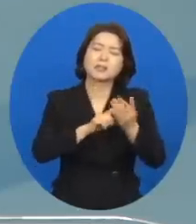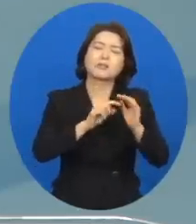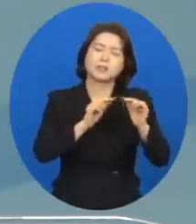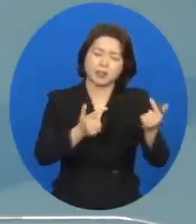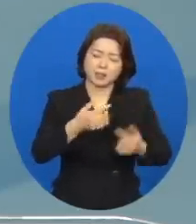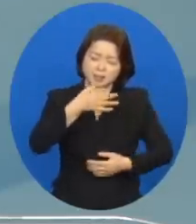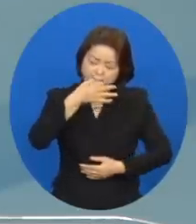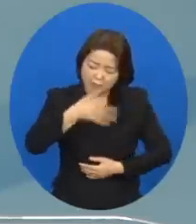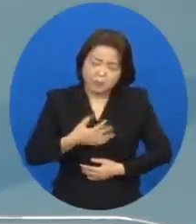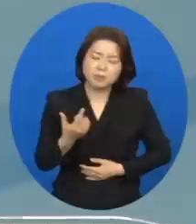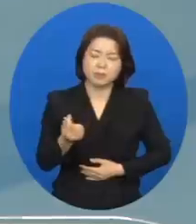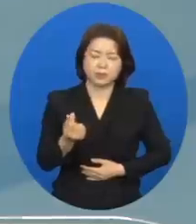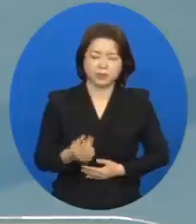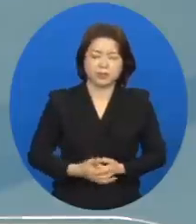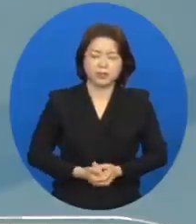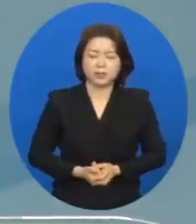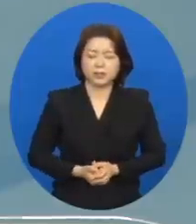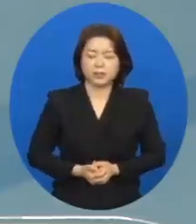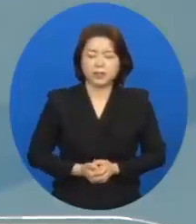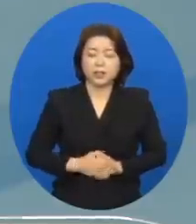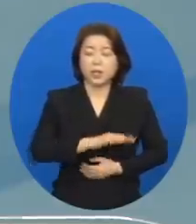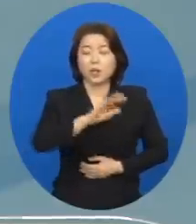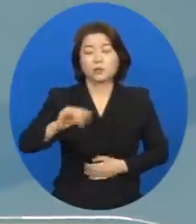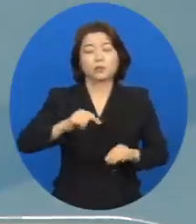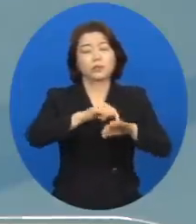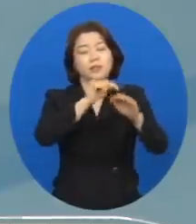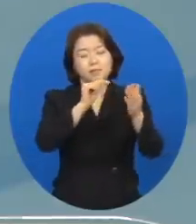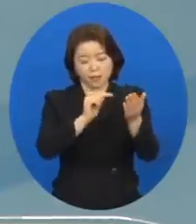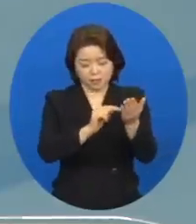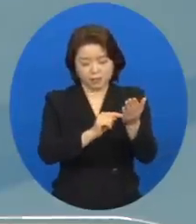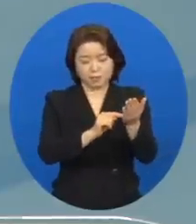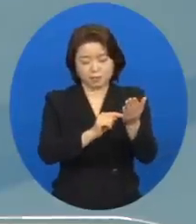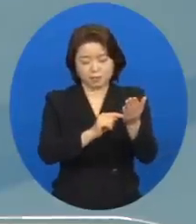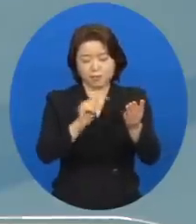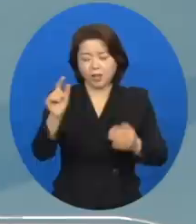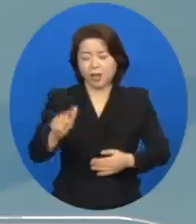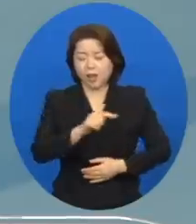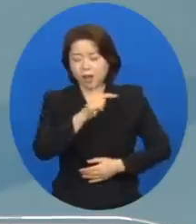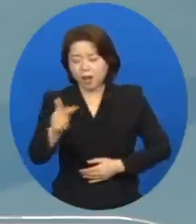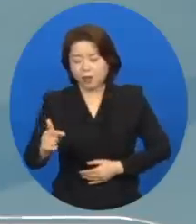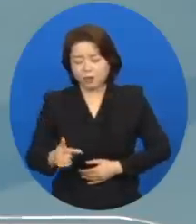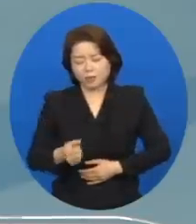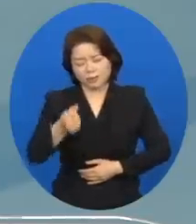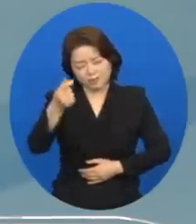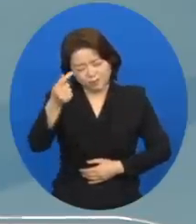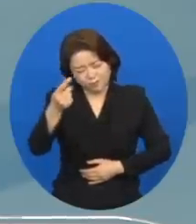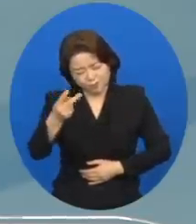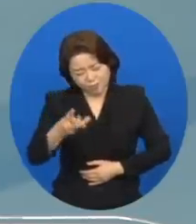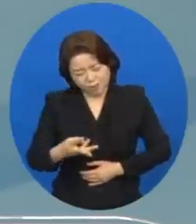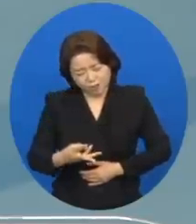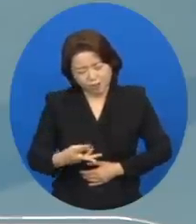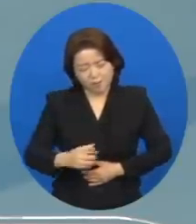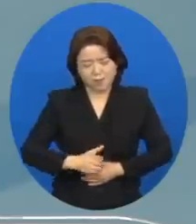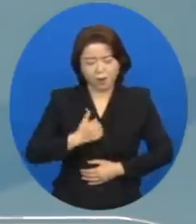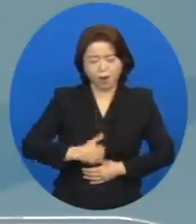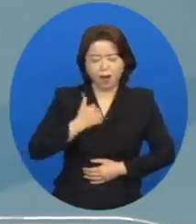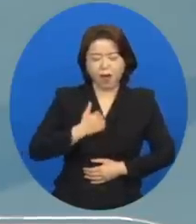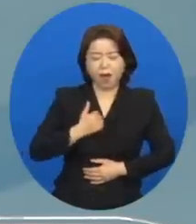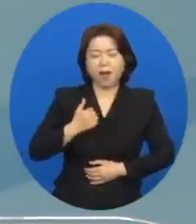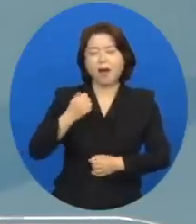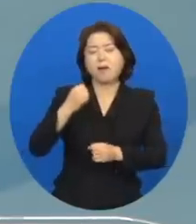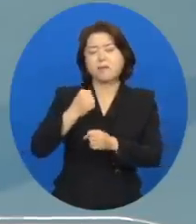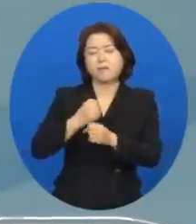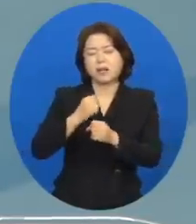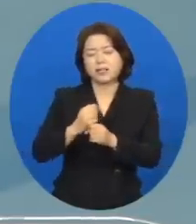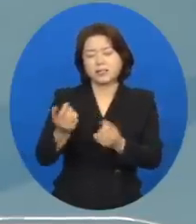않습니다. 우리의 마음을 하루에도 몇 번씩 뒤집어 놓는 일들이 일어납니다.